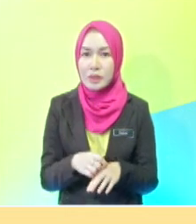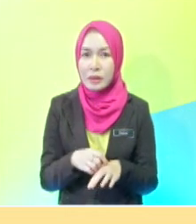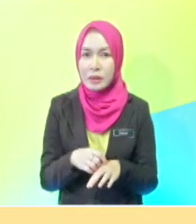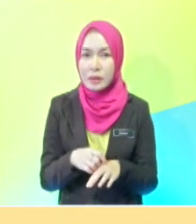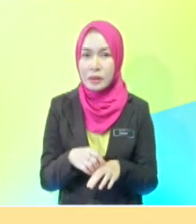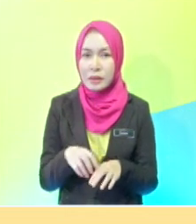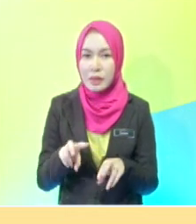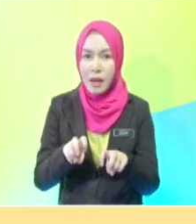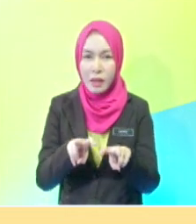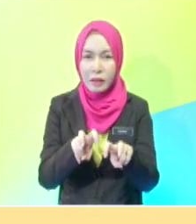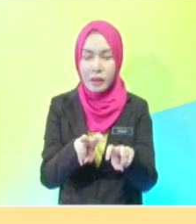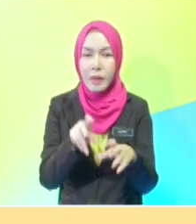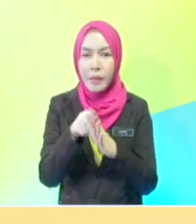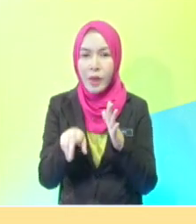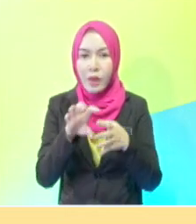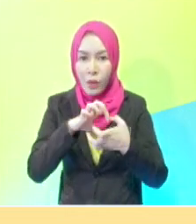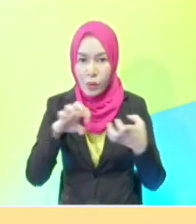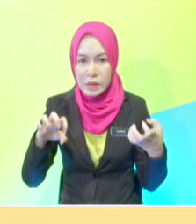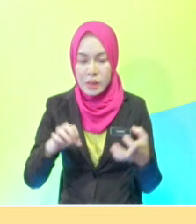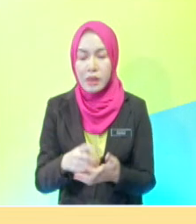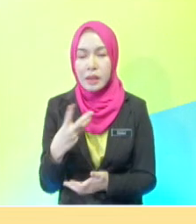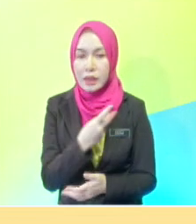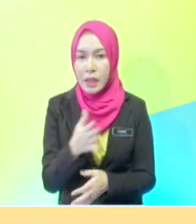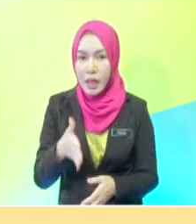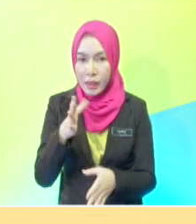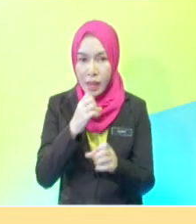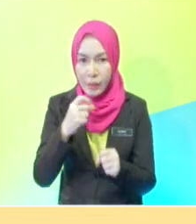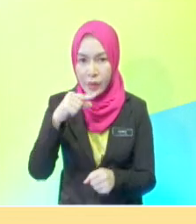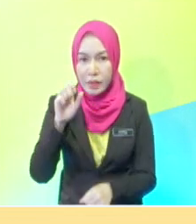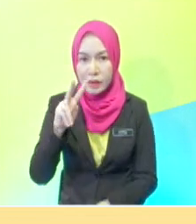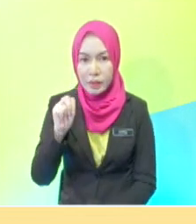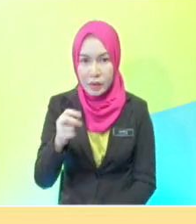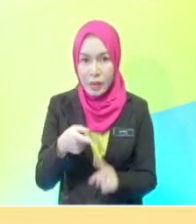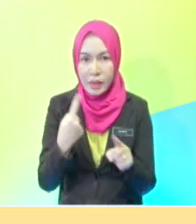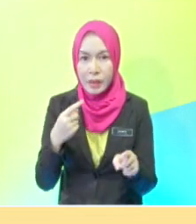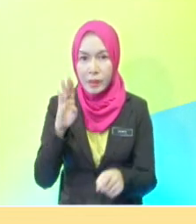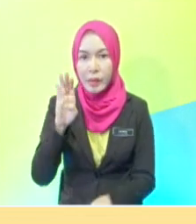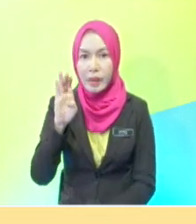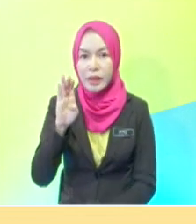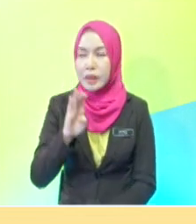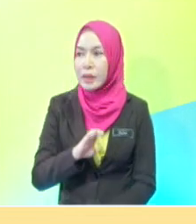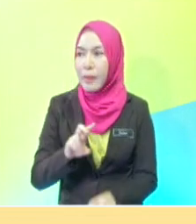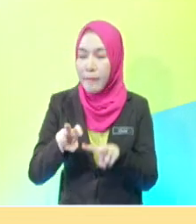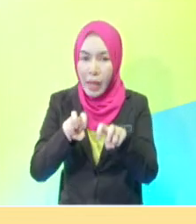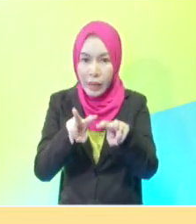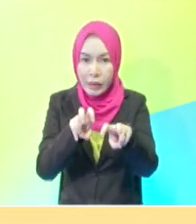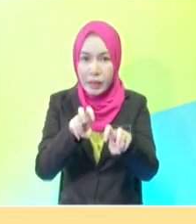apa Kita akan ambil gen daripada decteria bacillus